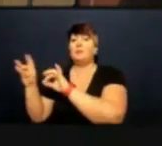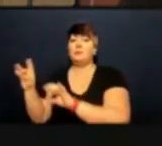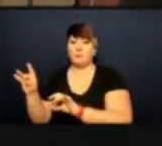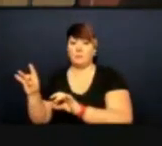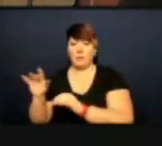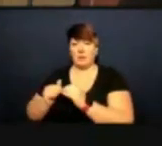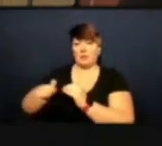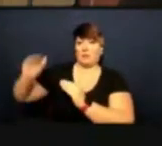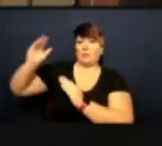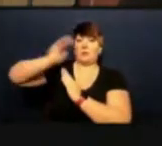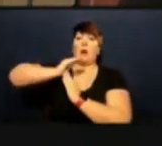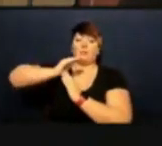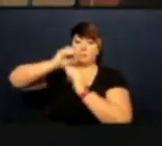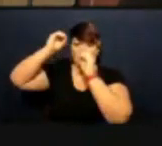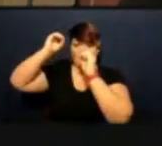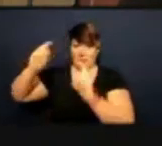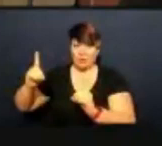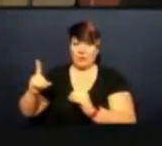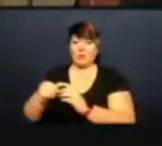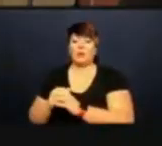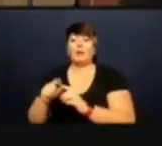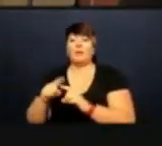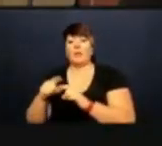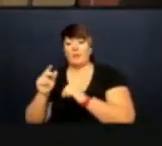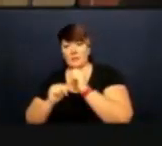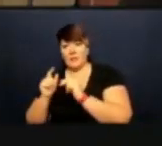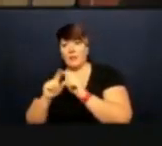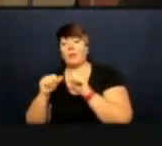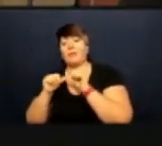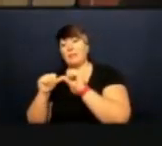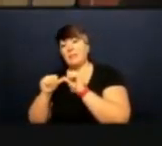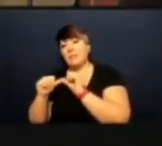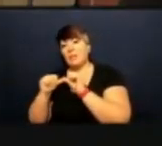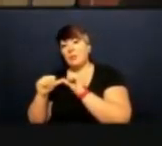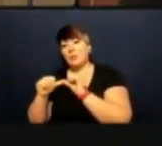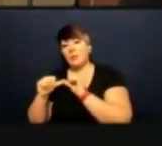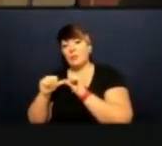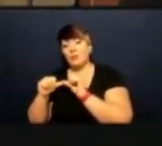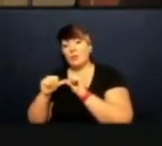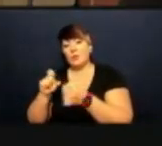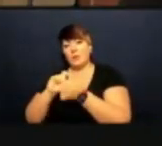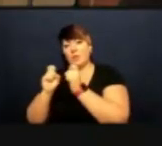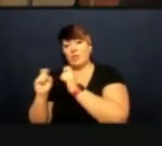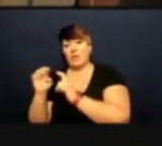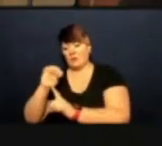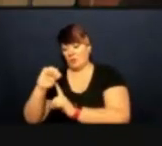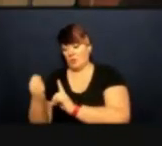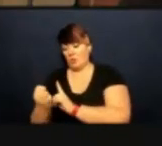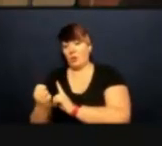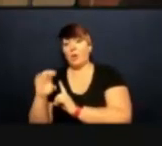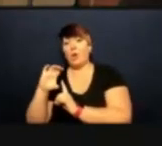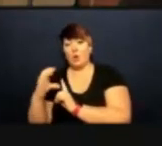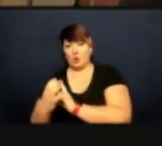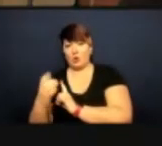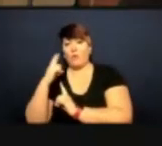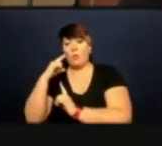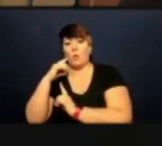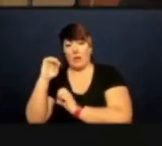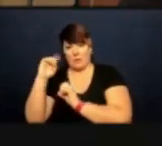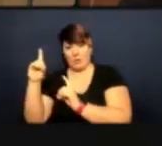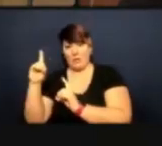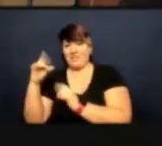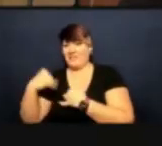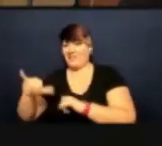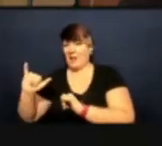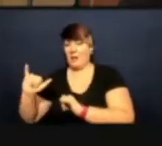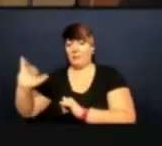na mambo mengine pia. Lakini ninatumai ya kuwa tutaendelea na kazi